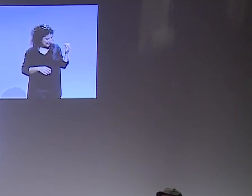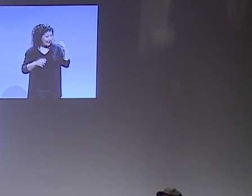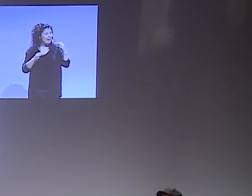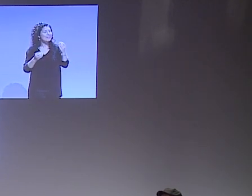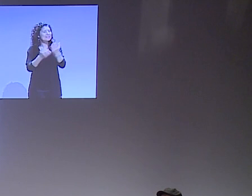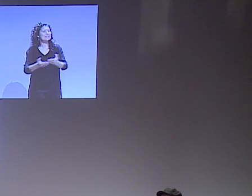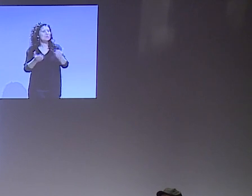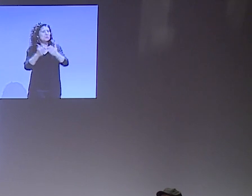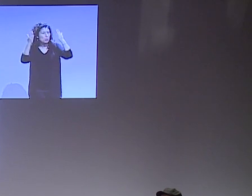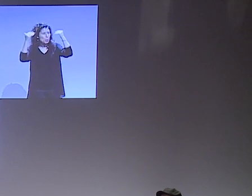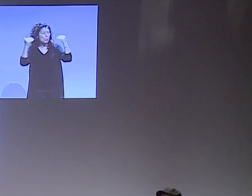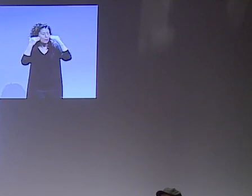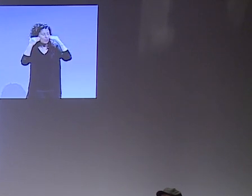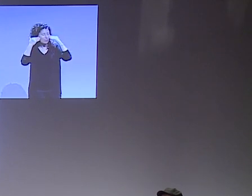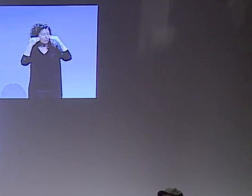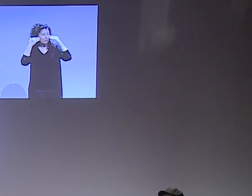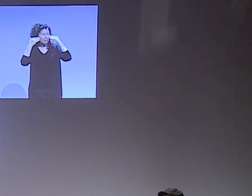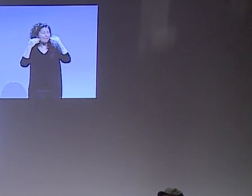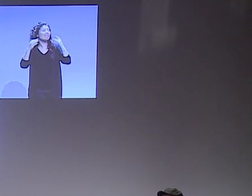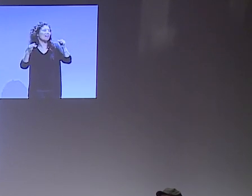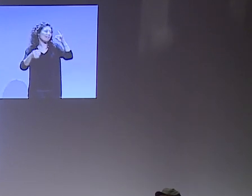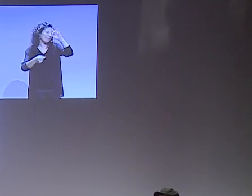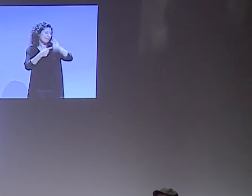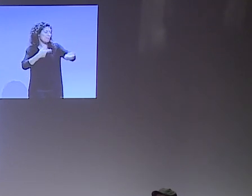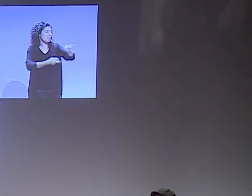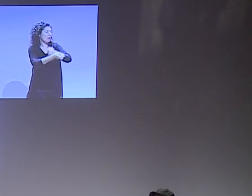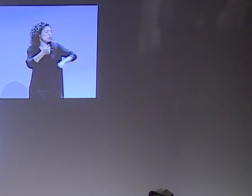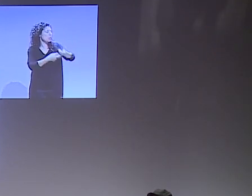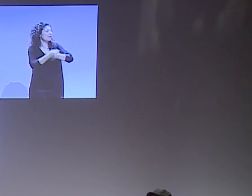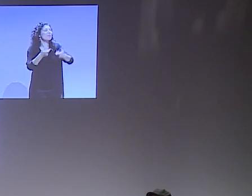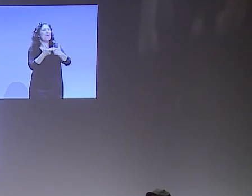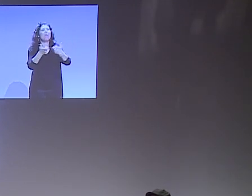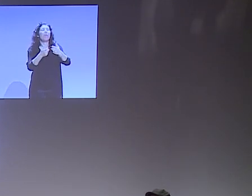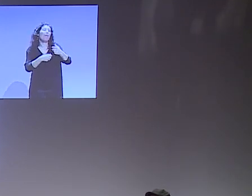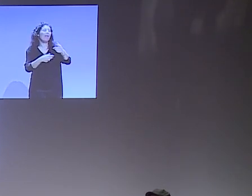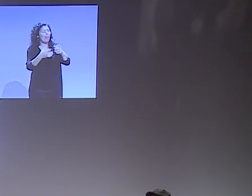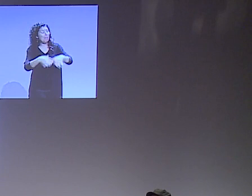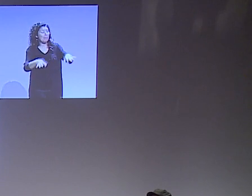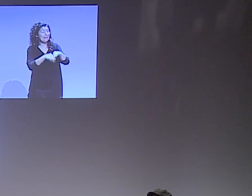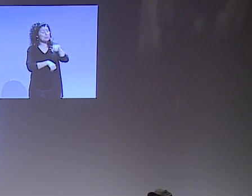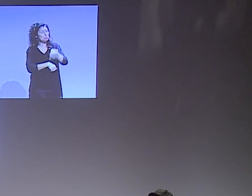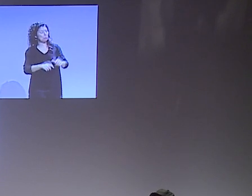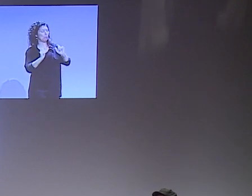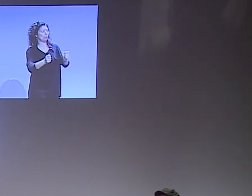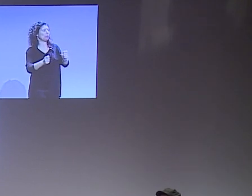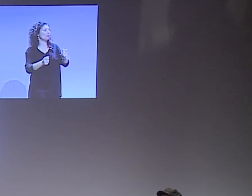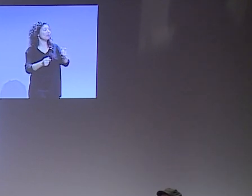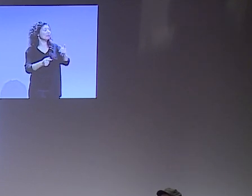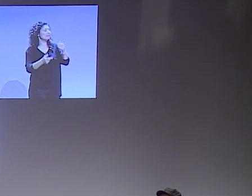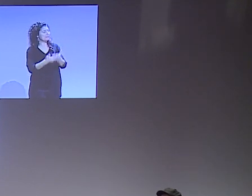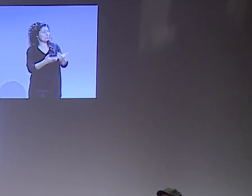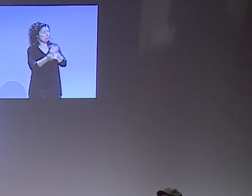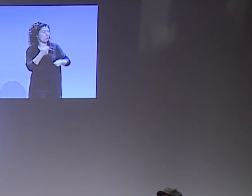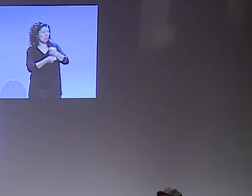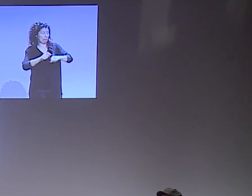qui, du point de vue économique, est sortie des États du Sud. J'imagine qu'il y a d'autres